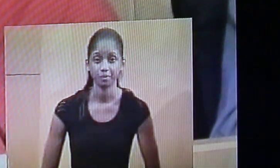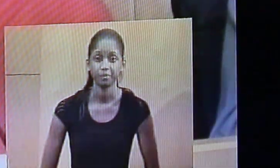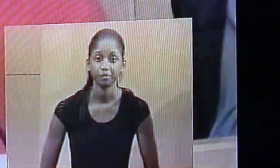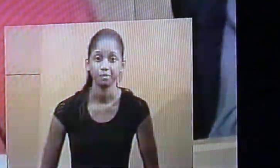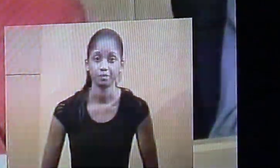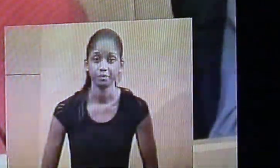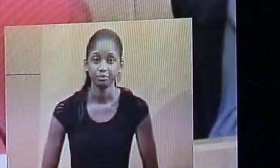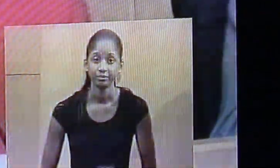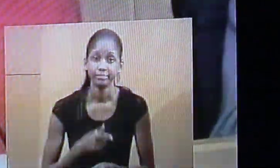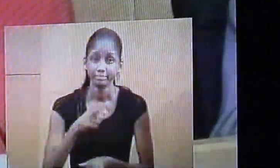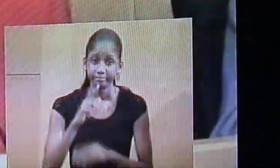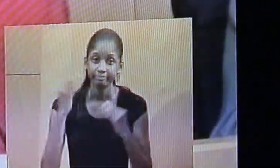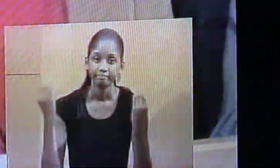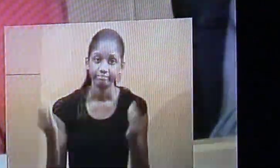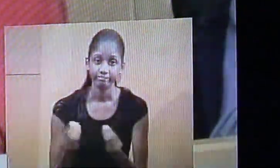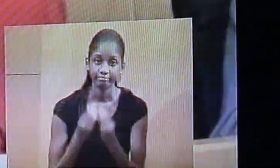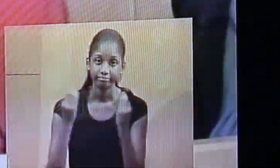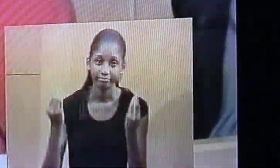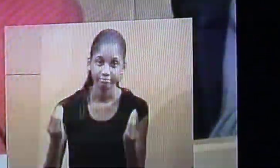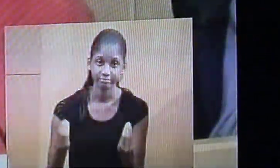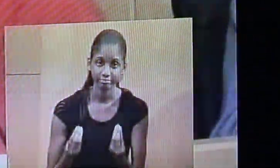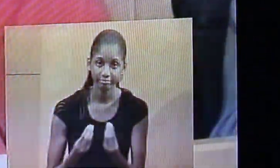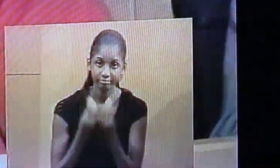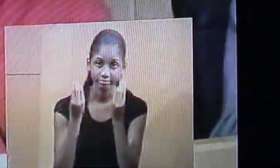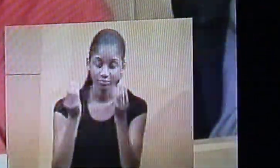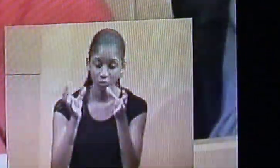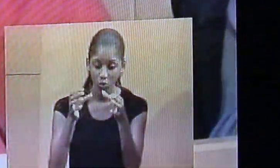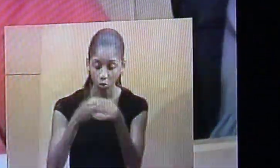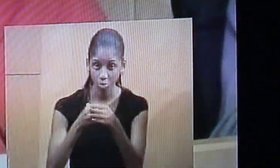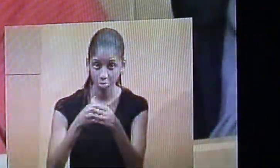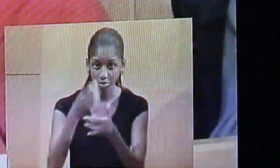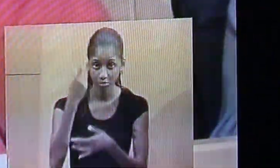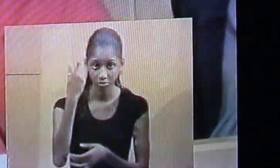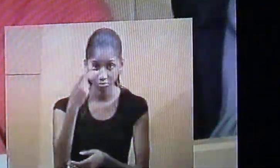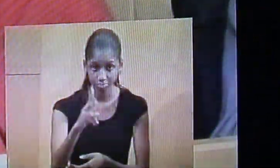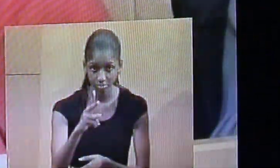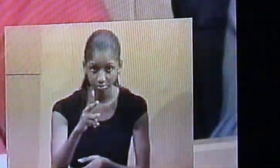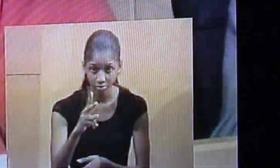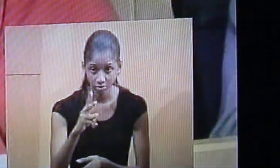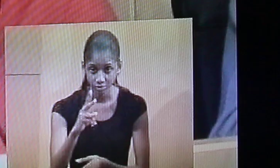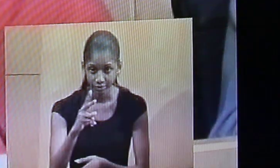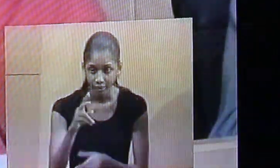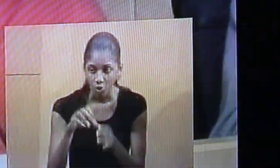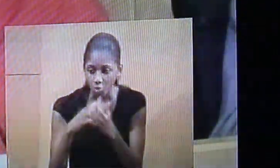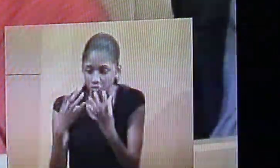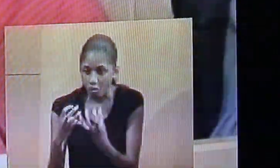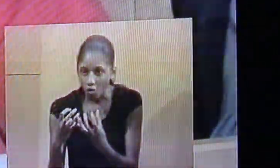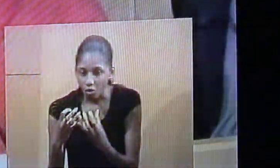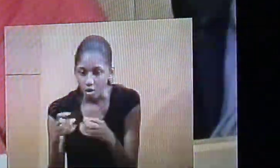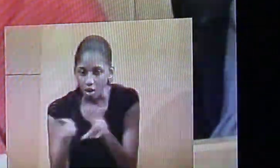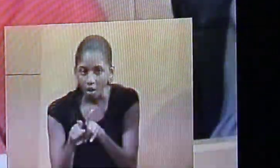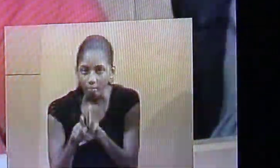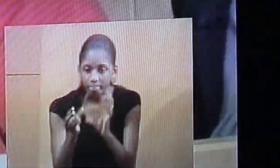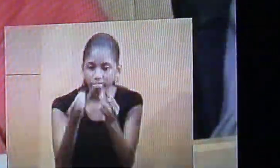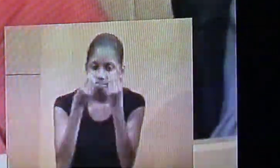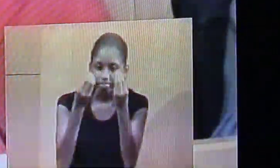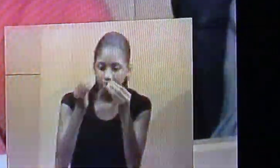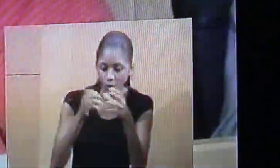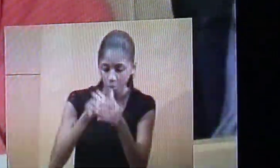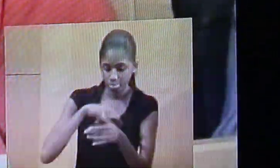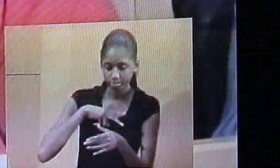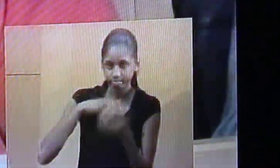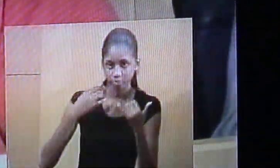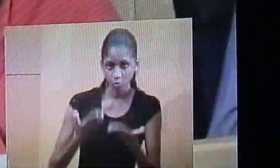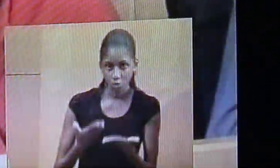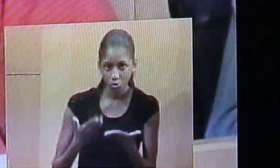Et malheureusement, votre groupe, qui veut nous donner des leçons aujourd'hui, n'a